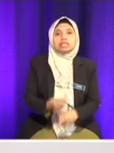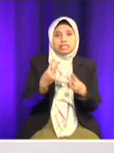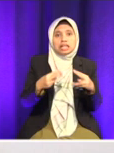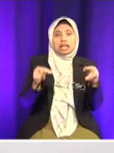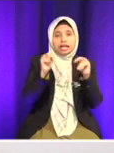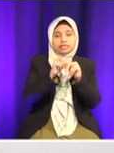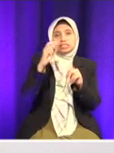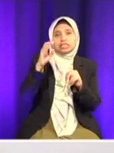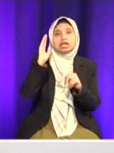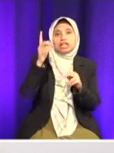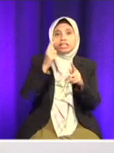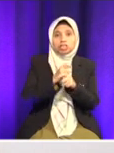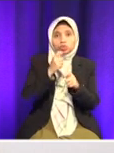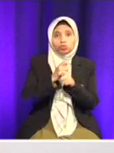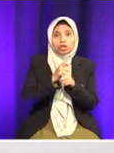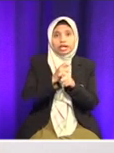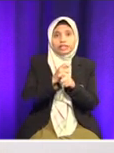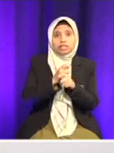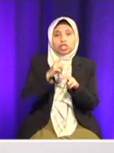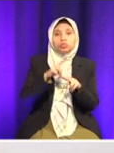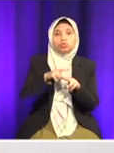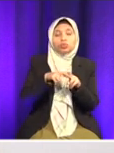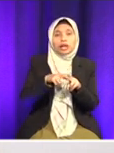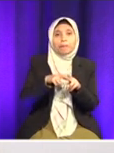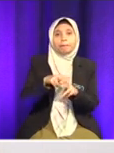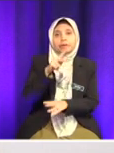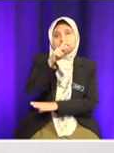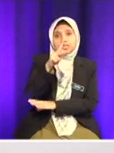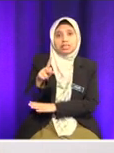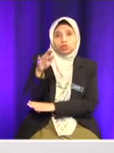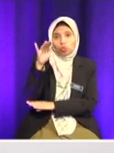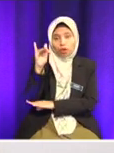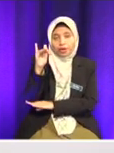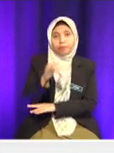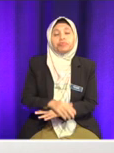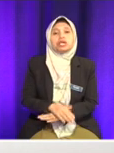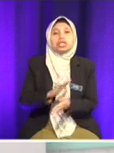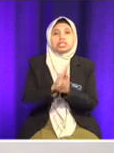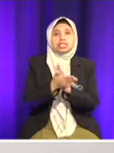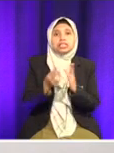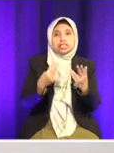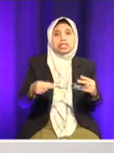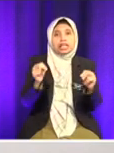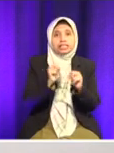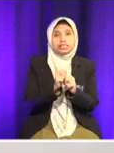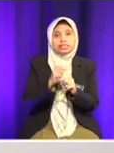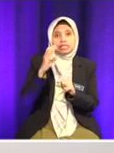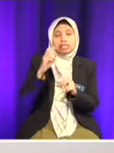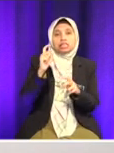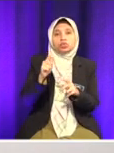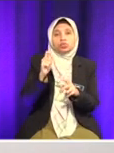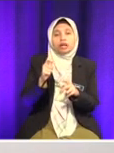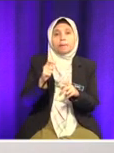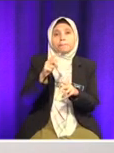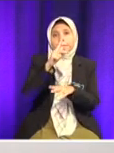akan menentukan kedudukan pintasan ya Oke jadi nilai sini menentukan kedudukan pintasan Pak